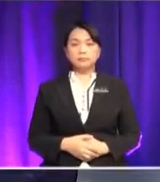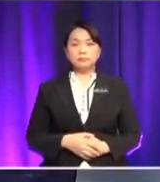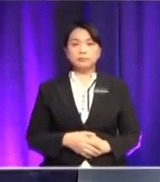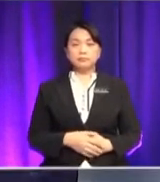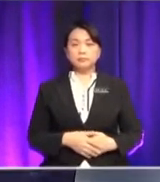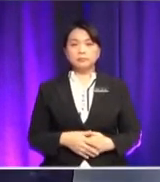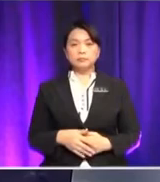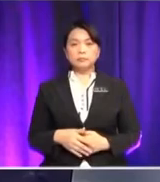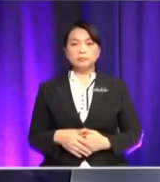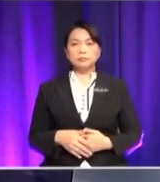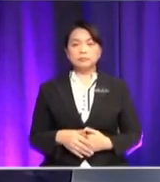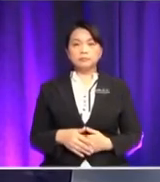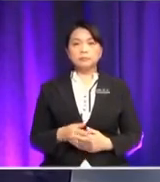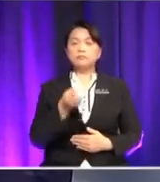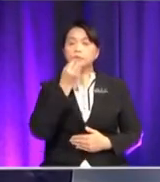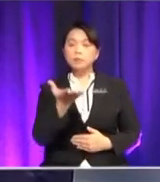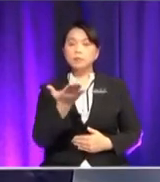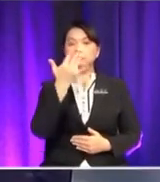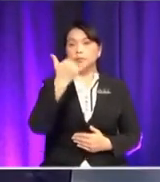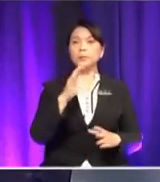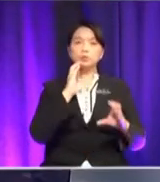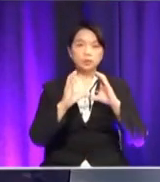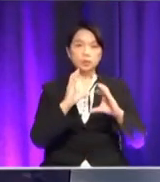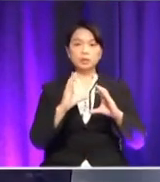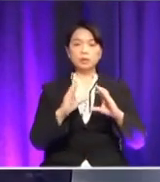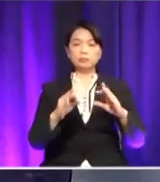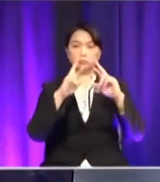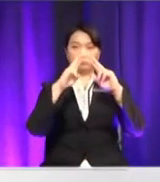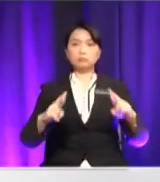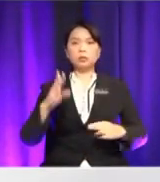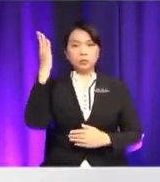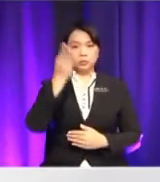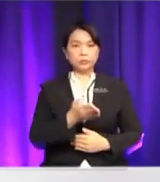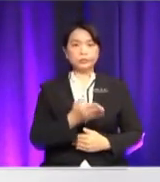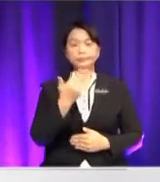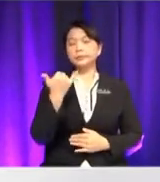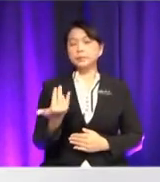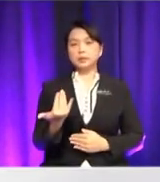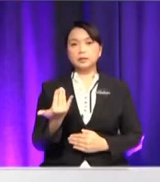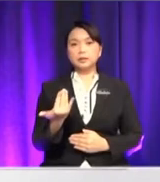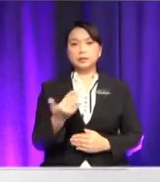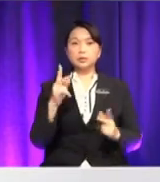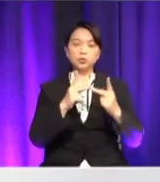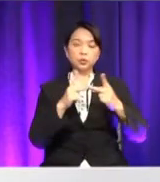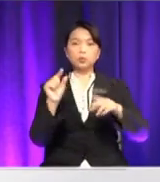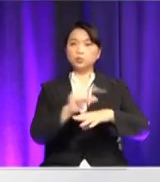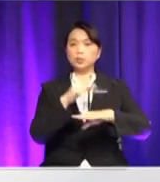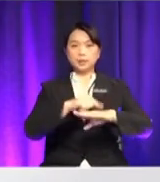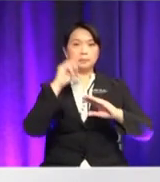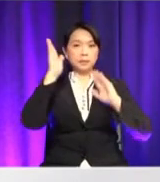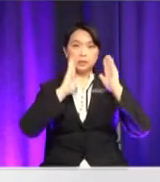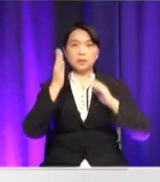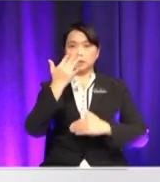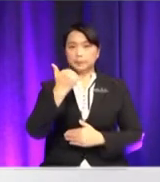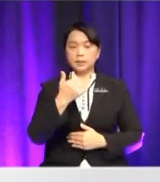sebagai berikan justifikasi Anda kenapa Anda memilih curang yang paling sesuai di Malaysia Subakti